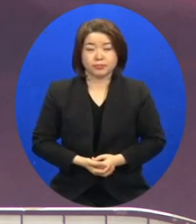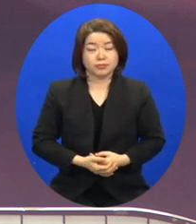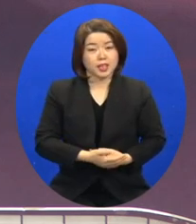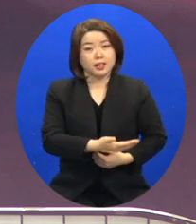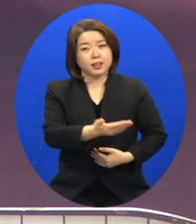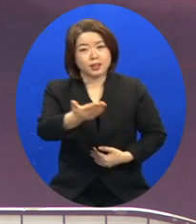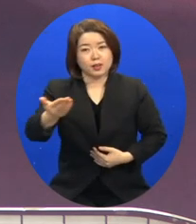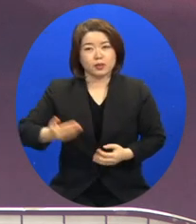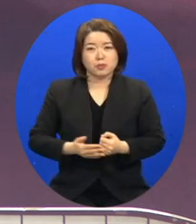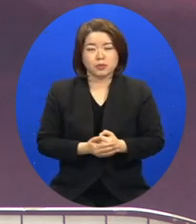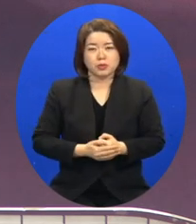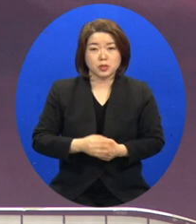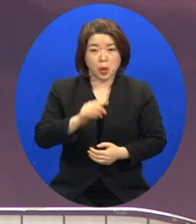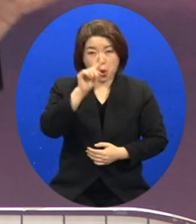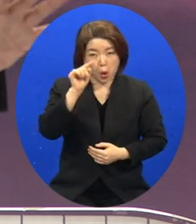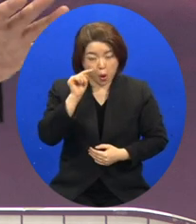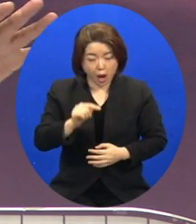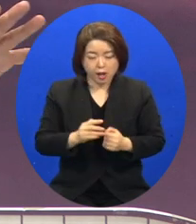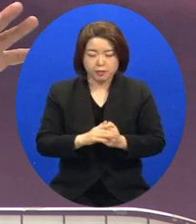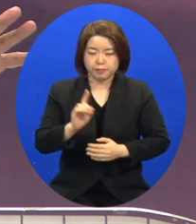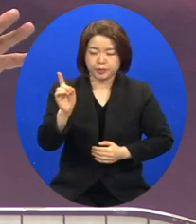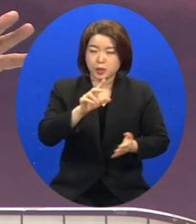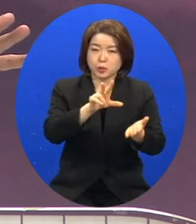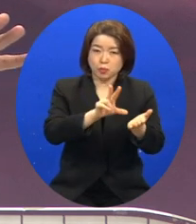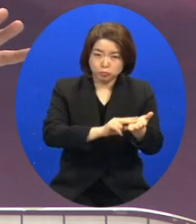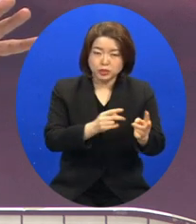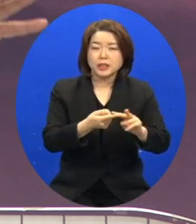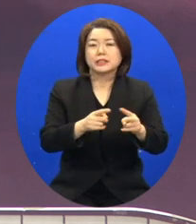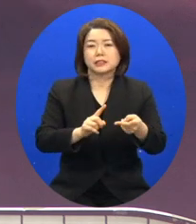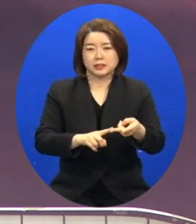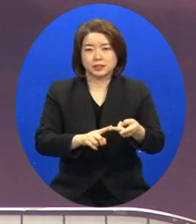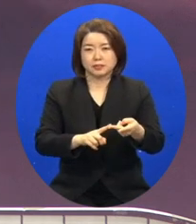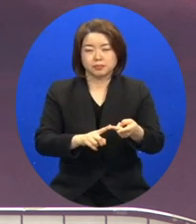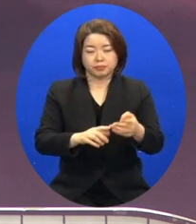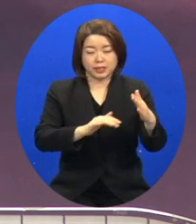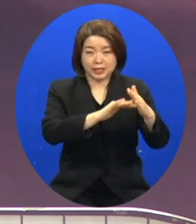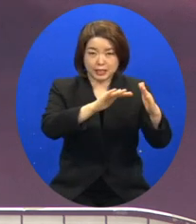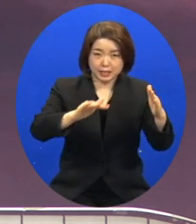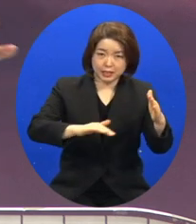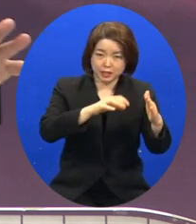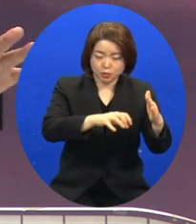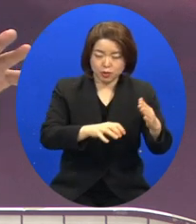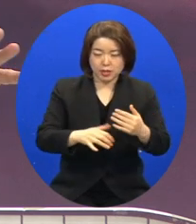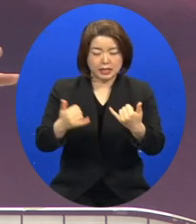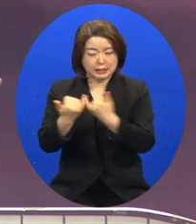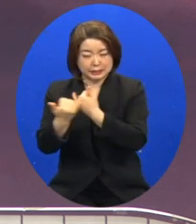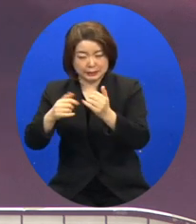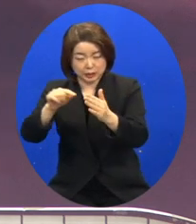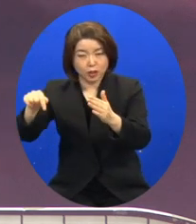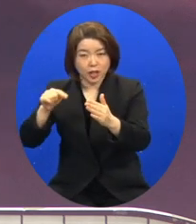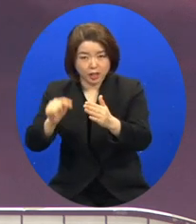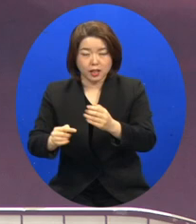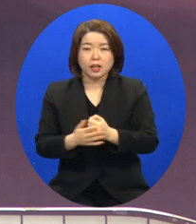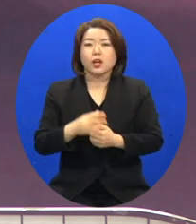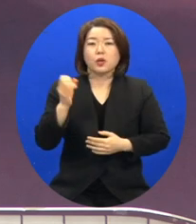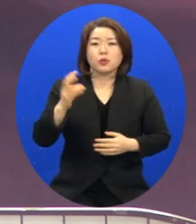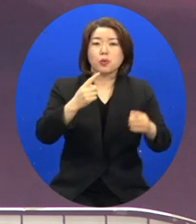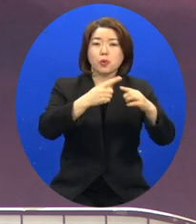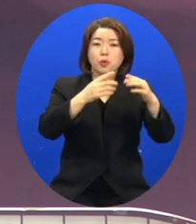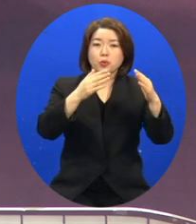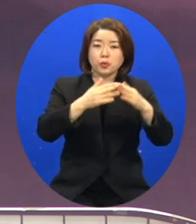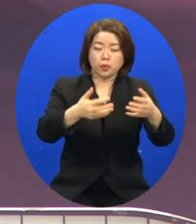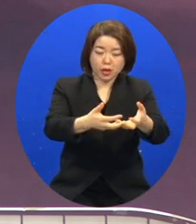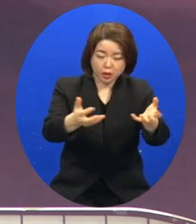여러분 혹시 어떤 문제든지 간의 가족 안에 친척 간에 또는 교회